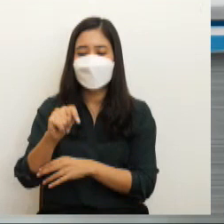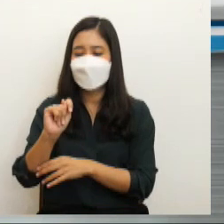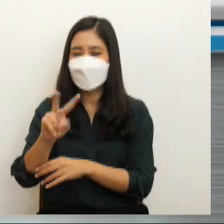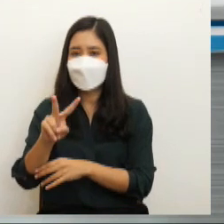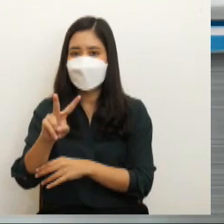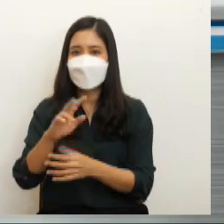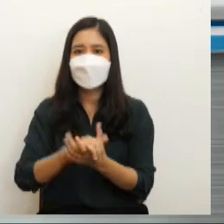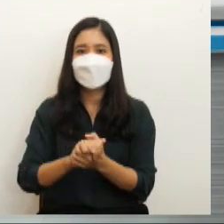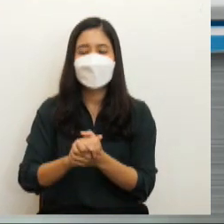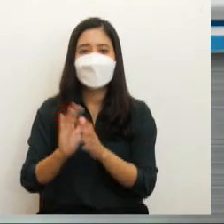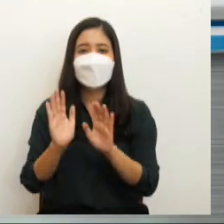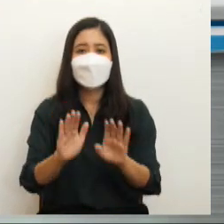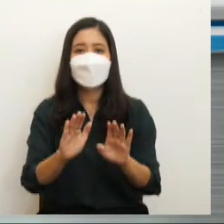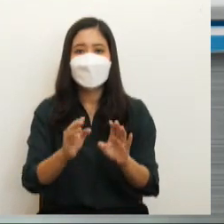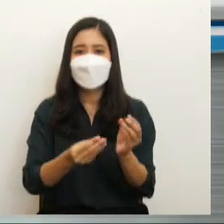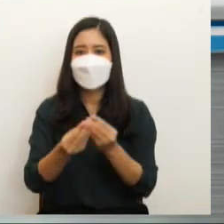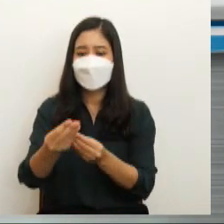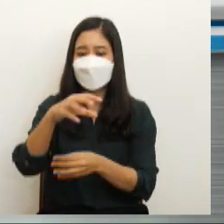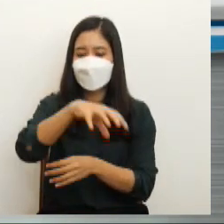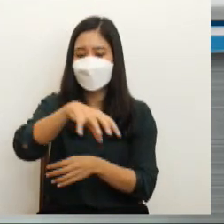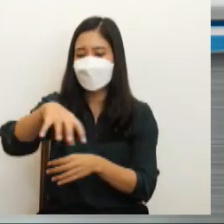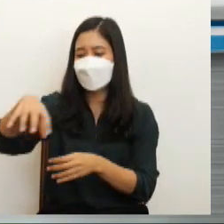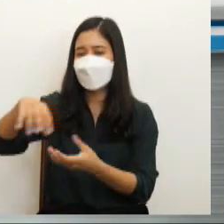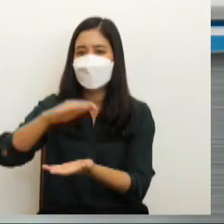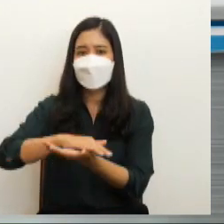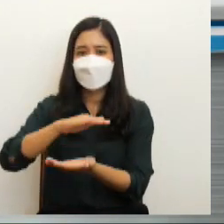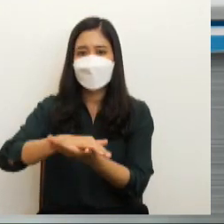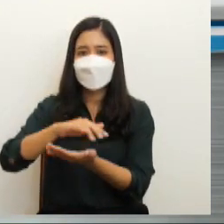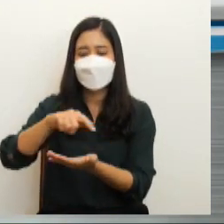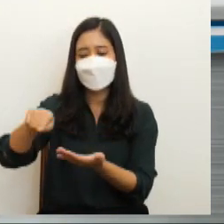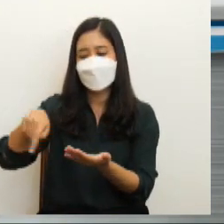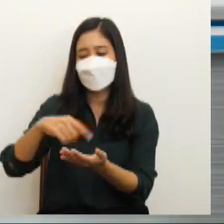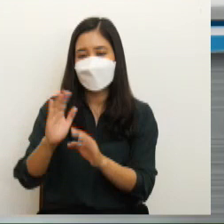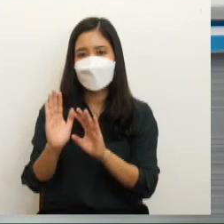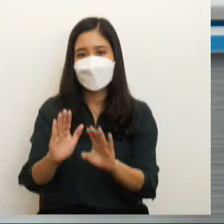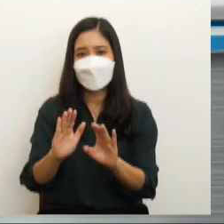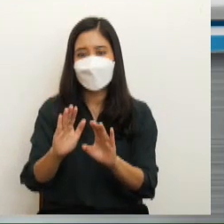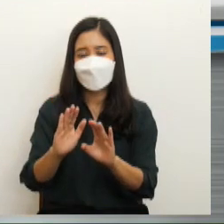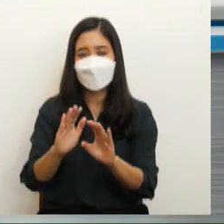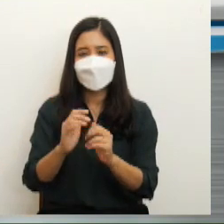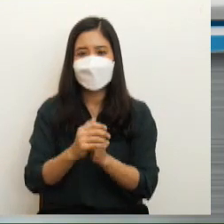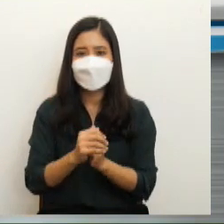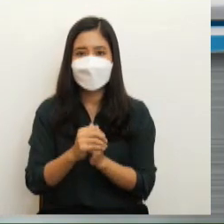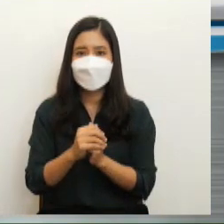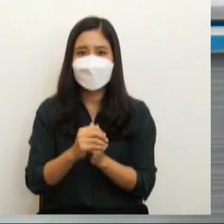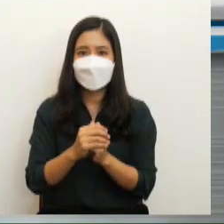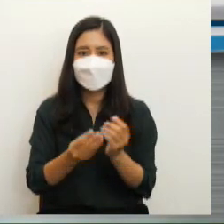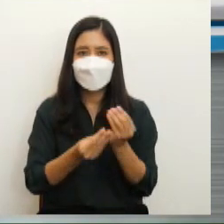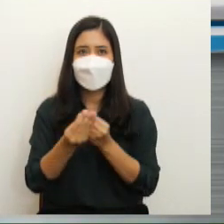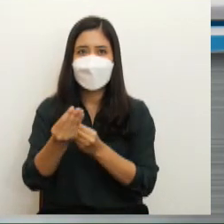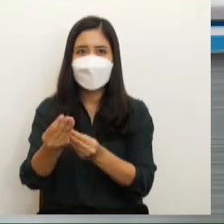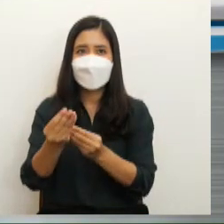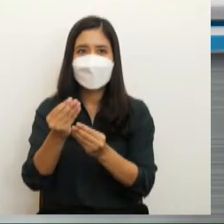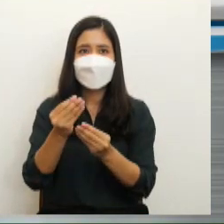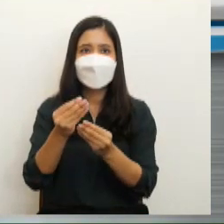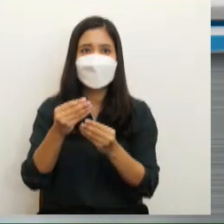ได้ฝากอะไรกับสถานศึกษาซึ่งสถานศึกษาเนี่ยถือว่าทำงานหนักนะคะแล้วก็ไม่ค่อยจะมีข่าวในการเ